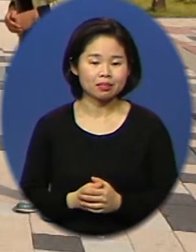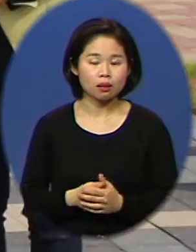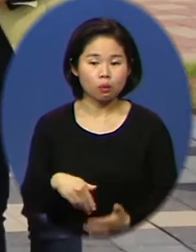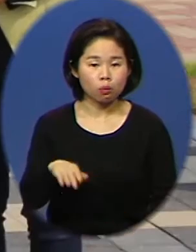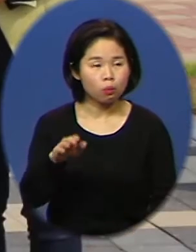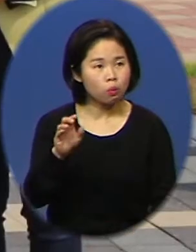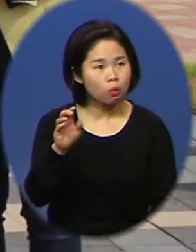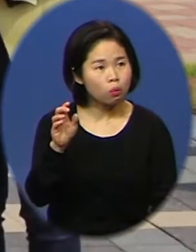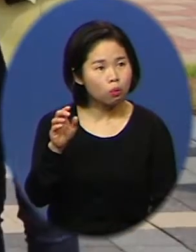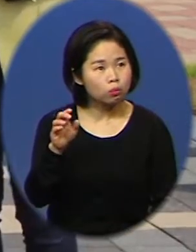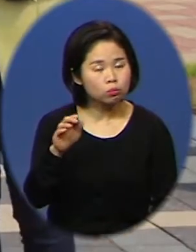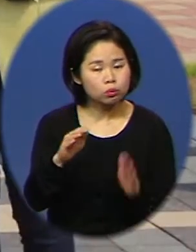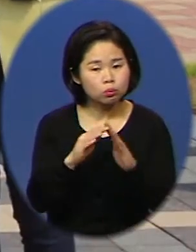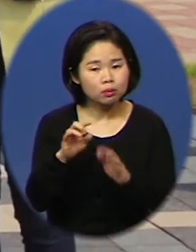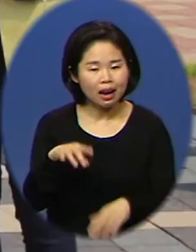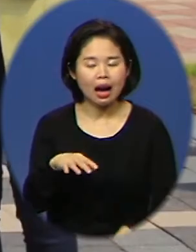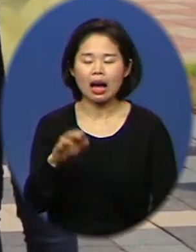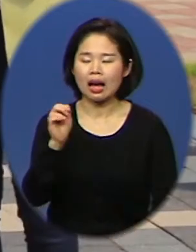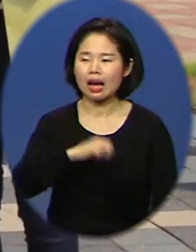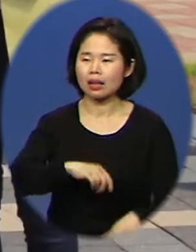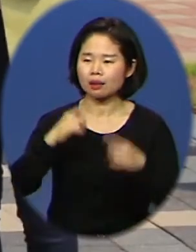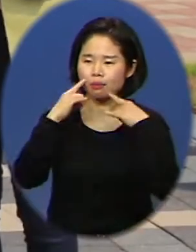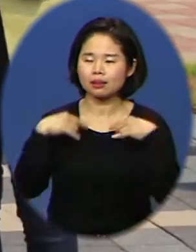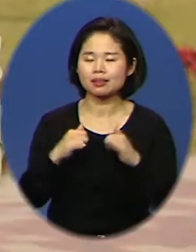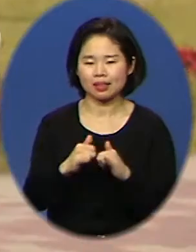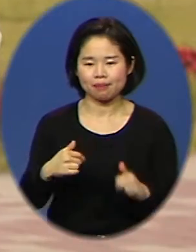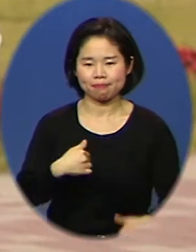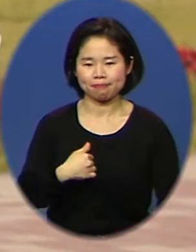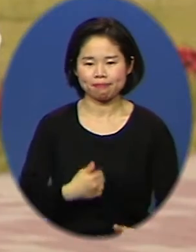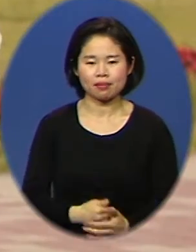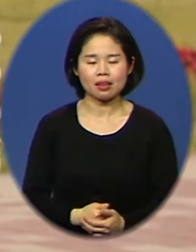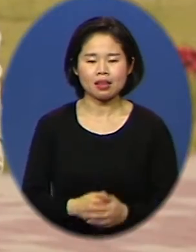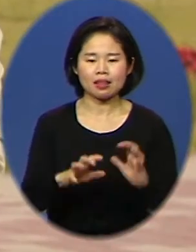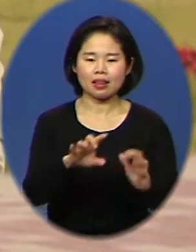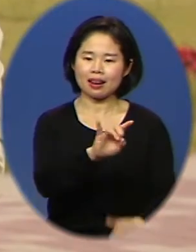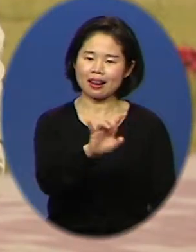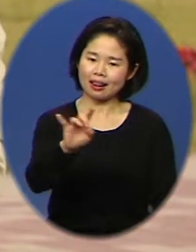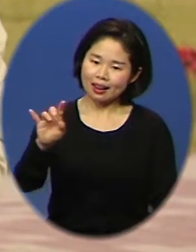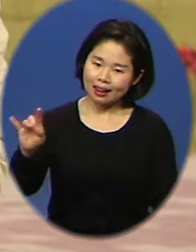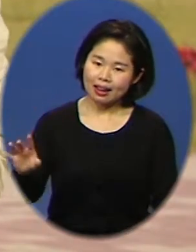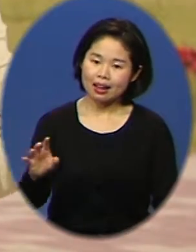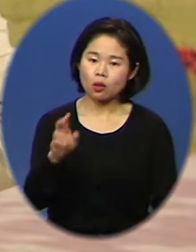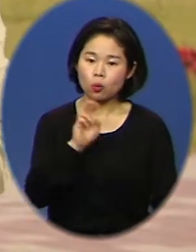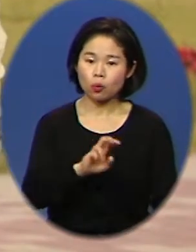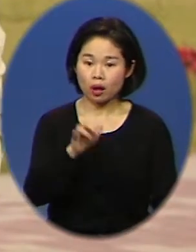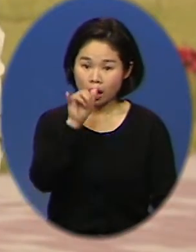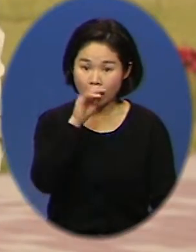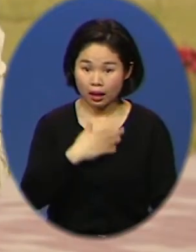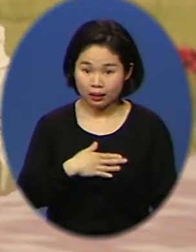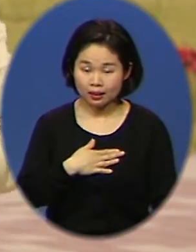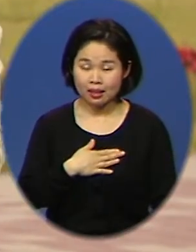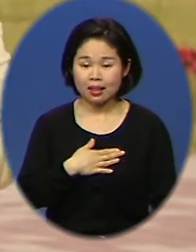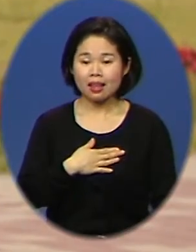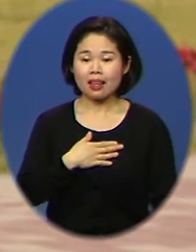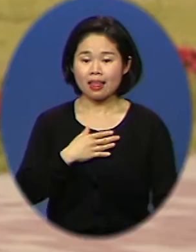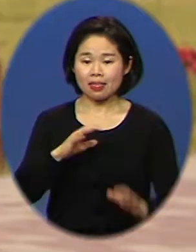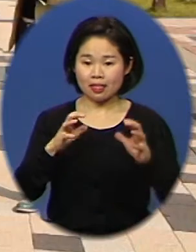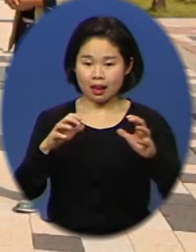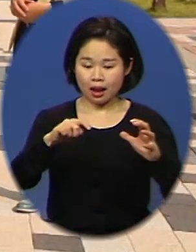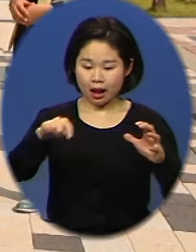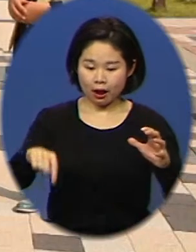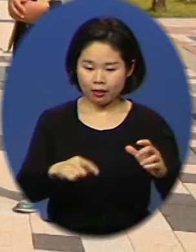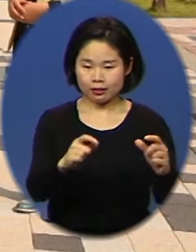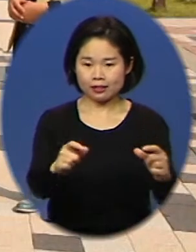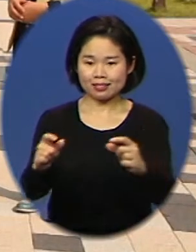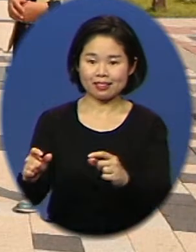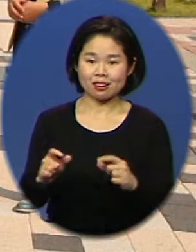왔어요? 저는 프랑스에서. 프랑스? 아, 그러면 그 나라마다 다 소리가 있는 거 알죠? 네. 또 나라 중에서도 지역마다 소리가